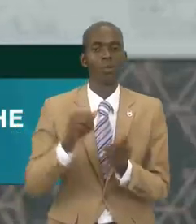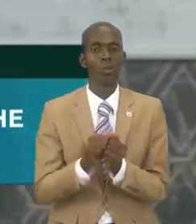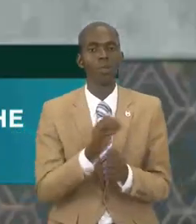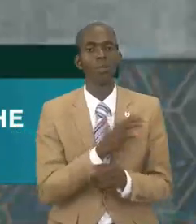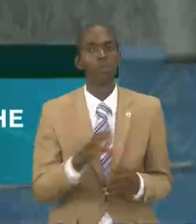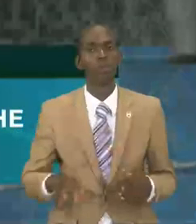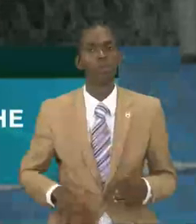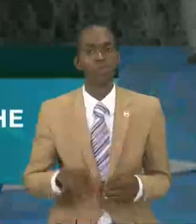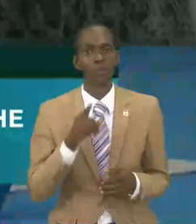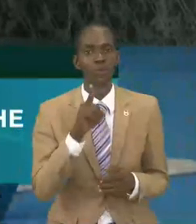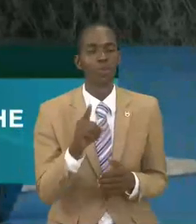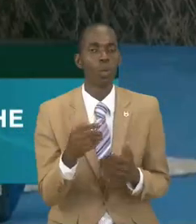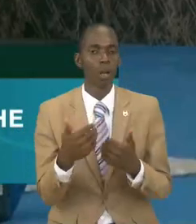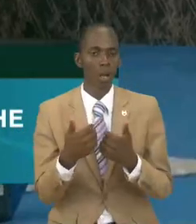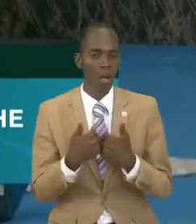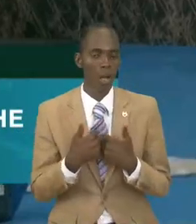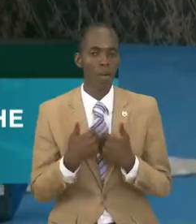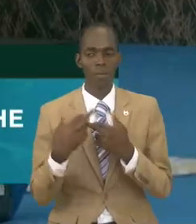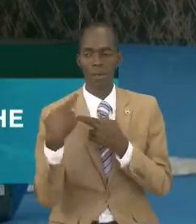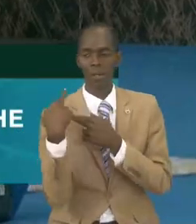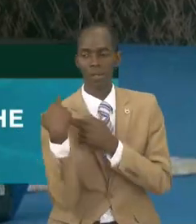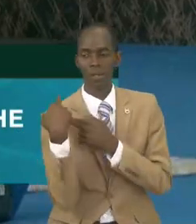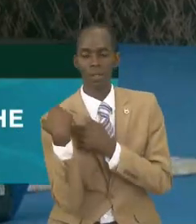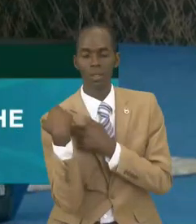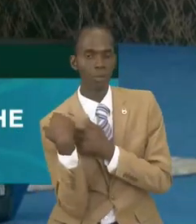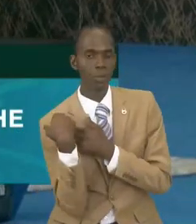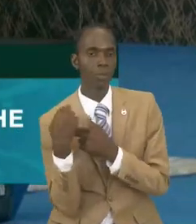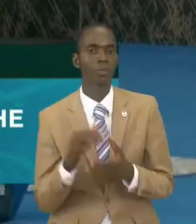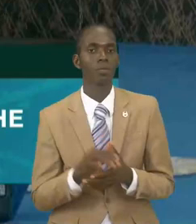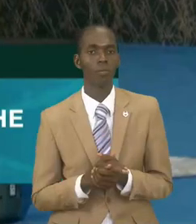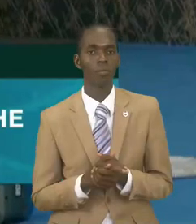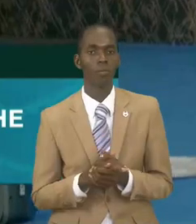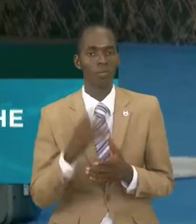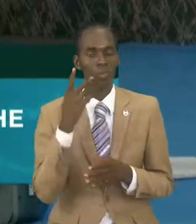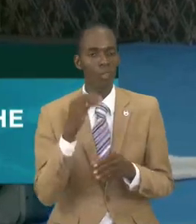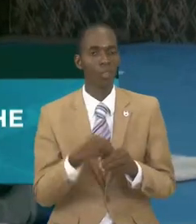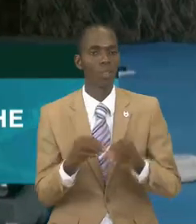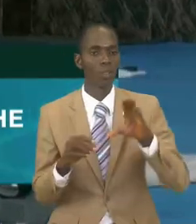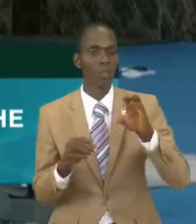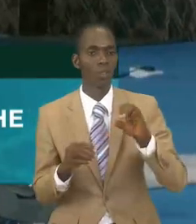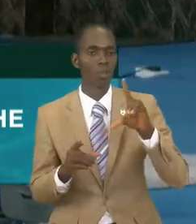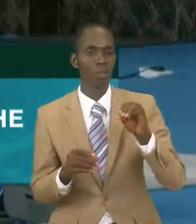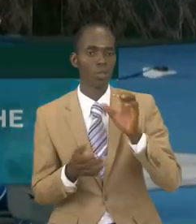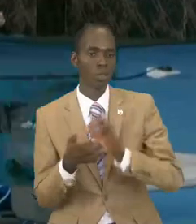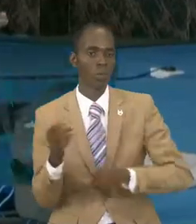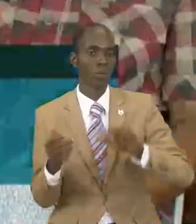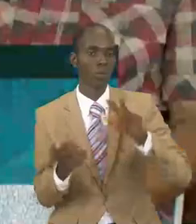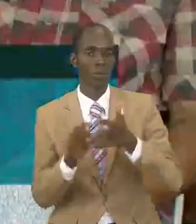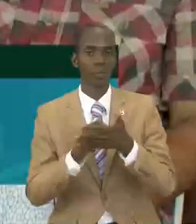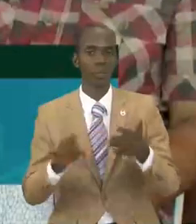ressuscités avec Christ. Vous avez des responsabilités. On va aux